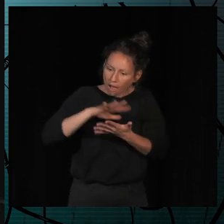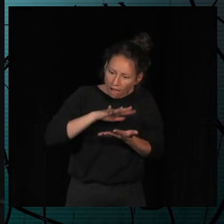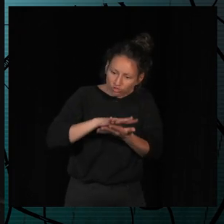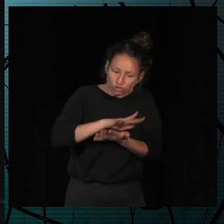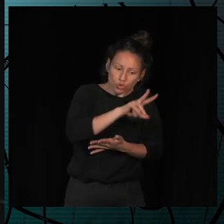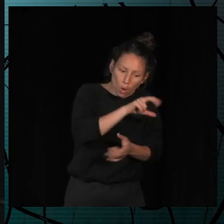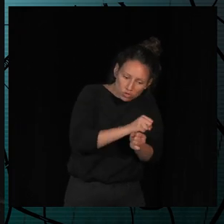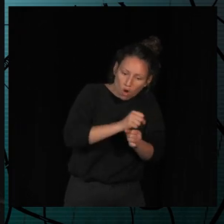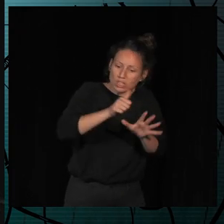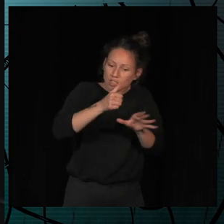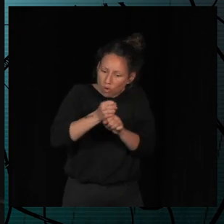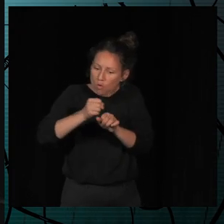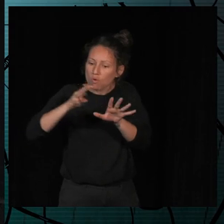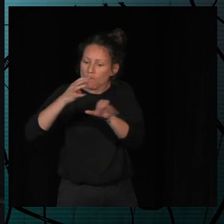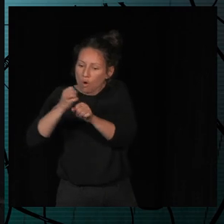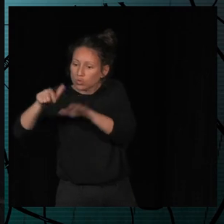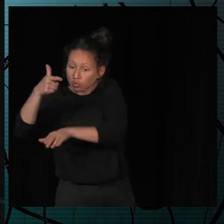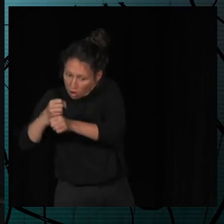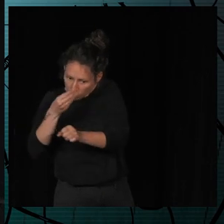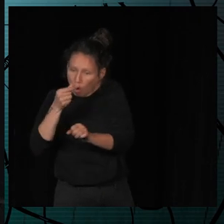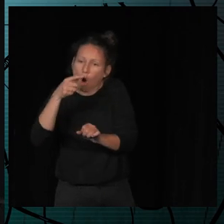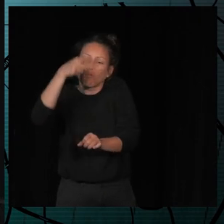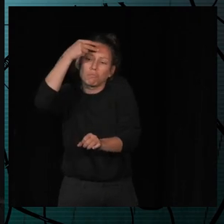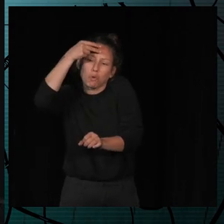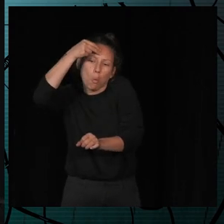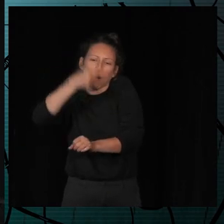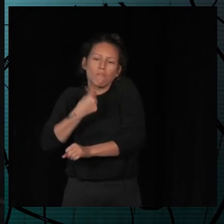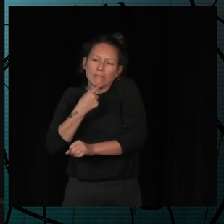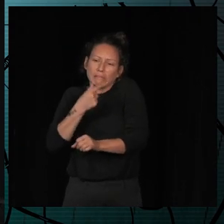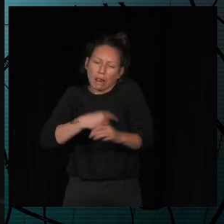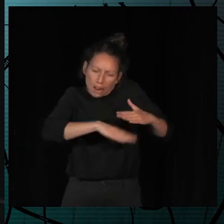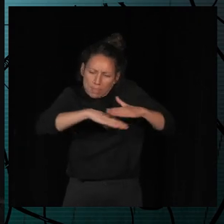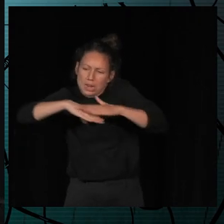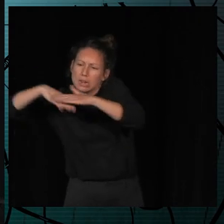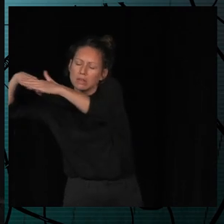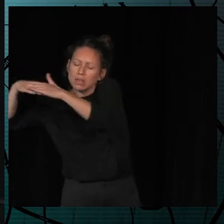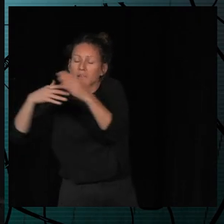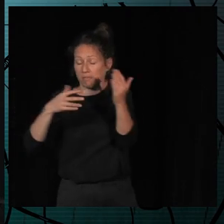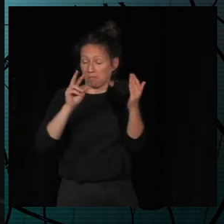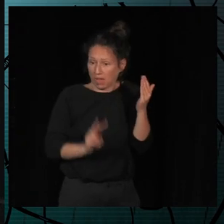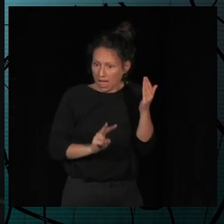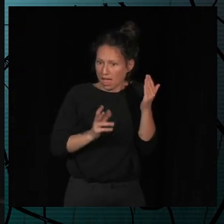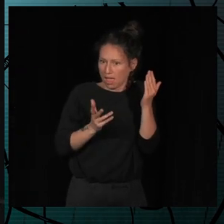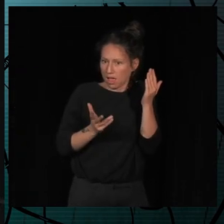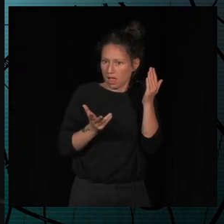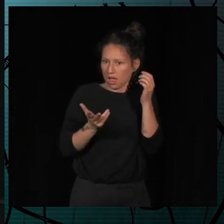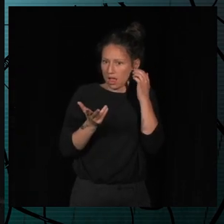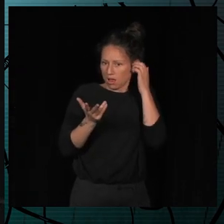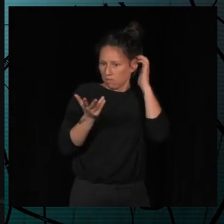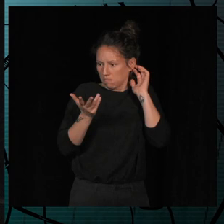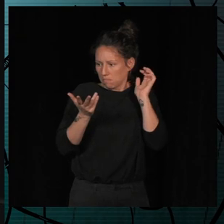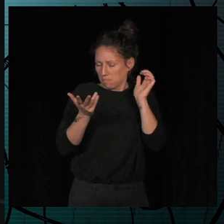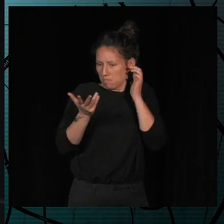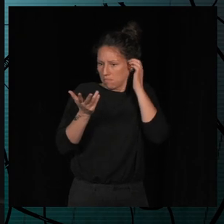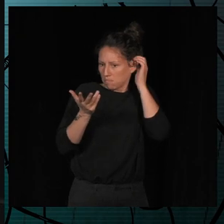à comprendre alors évidemment on peut donner la parole aux intervenants mais j'imagine que